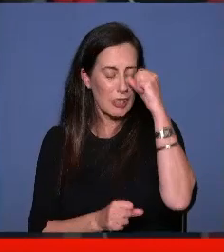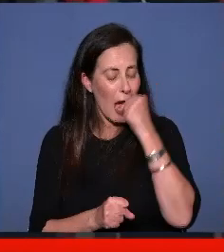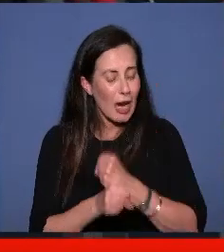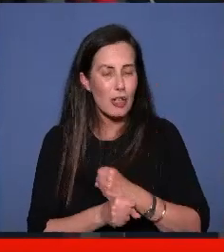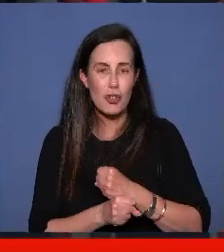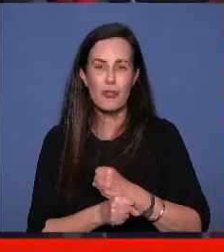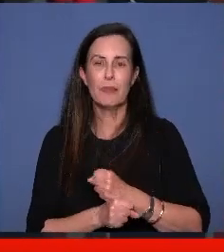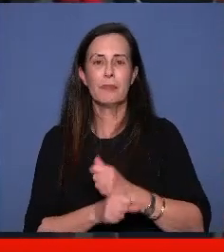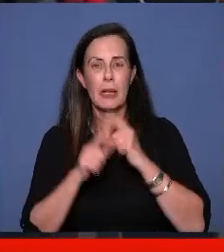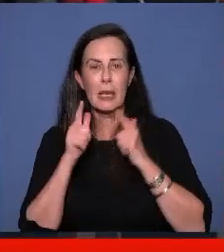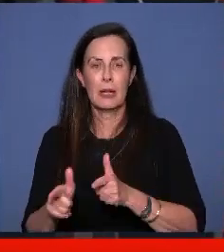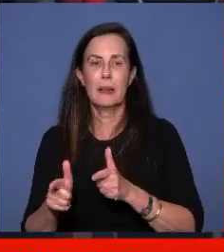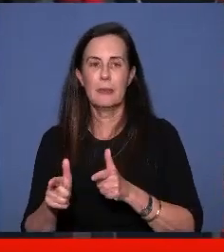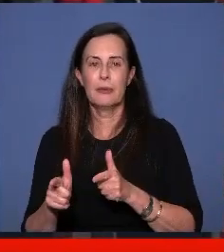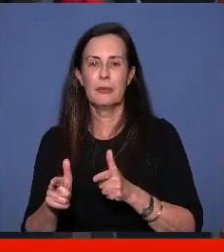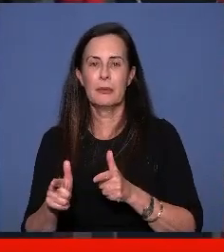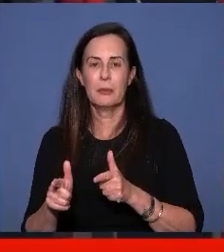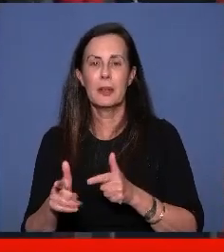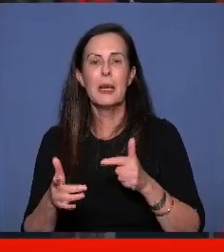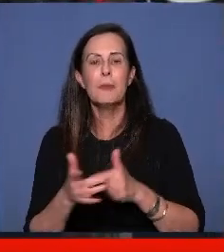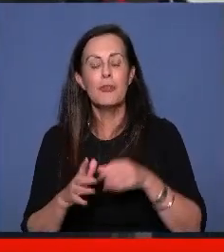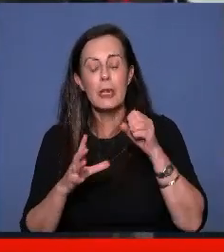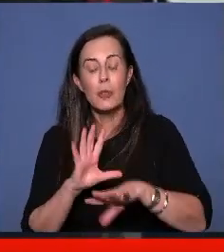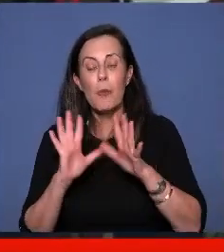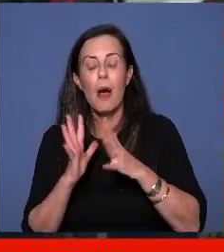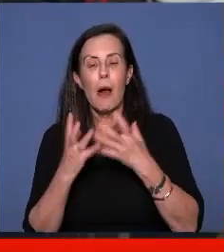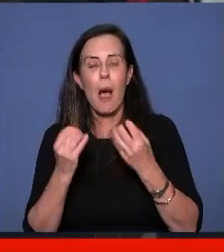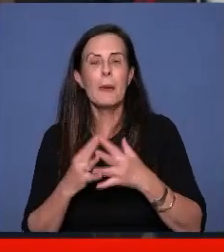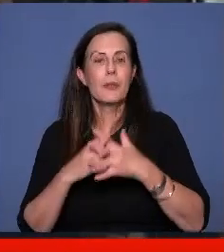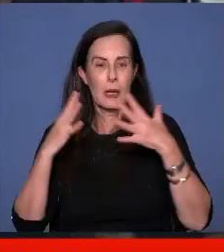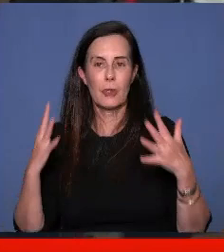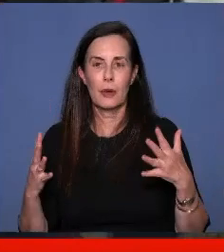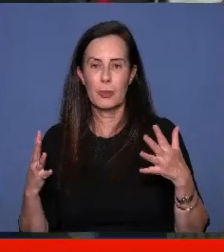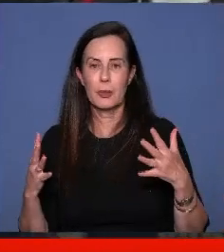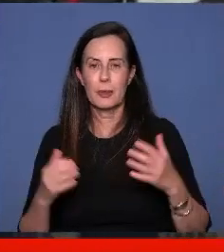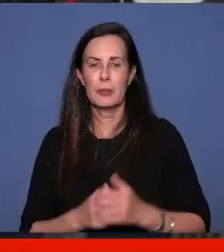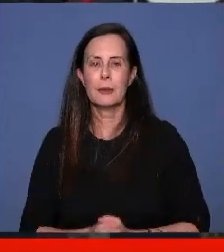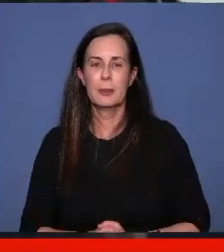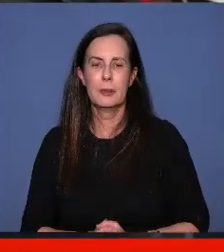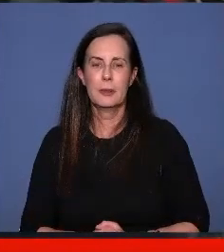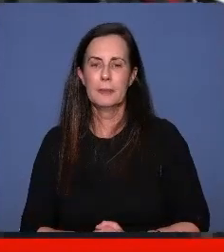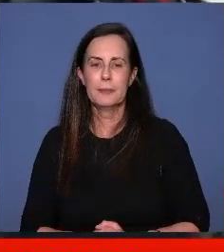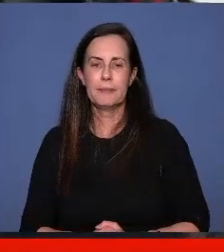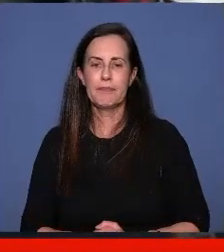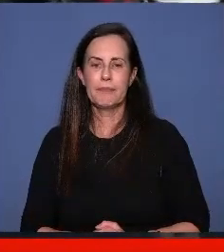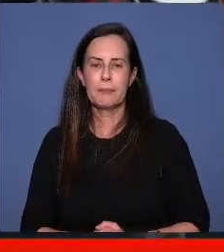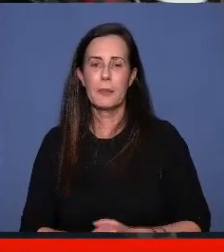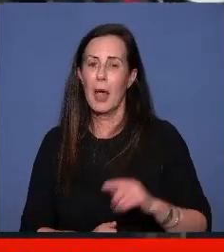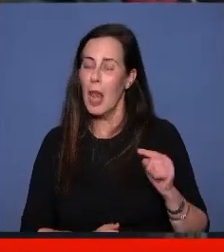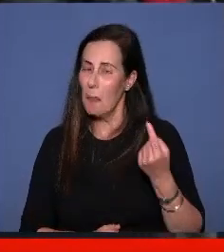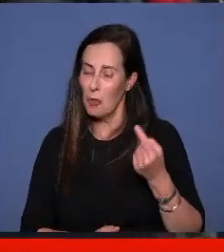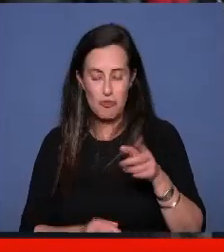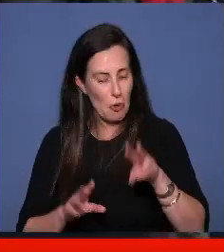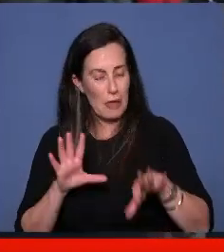לשרת ביחידה קרבית כדי לתרום בצורה המשמעותית ביותר, על אף שהייתה לו